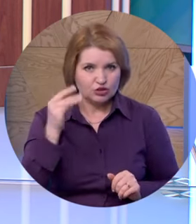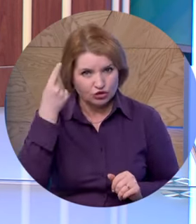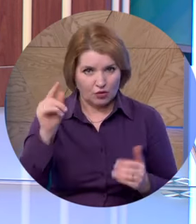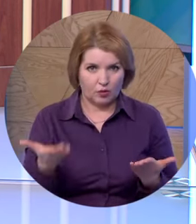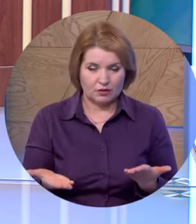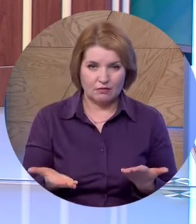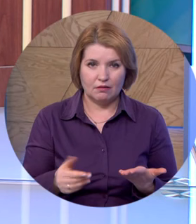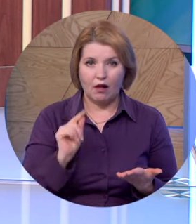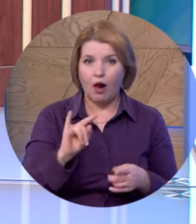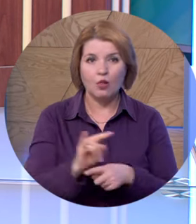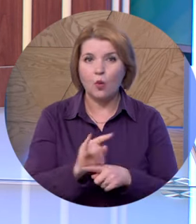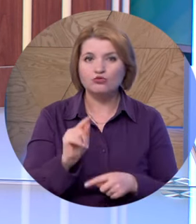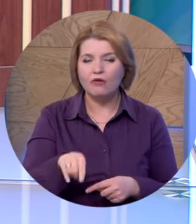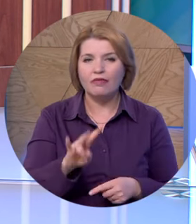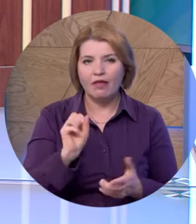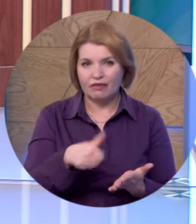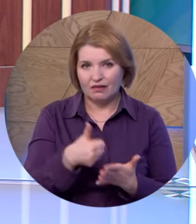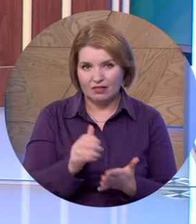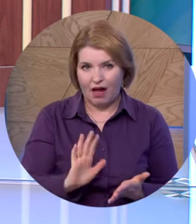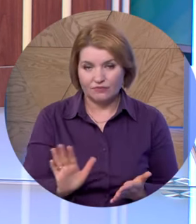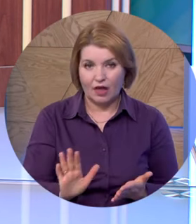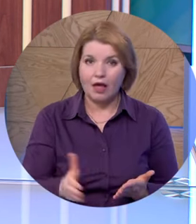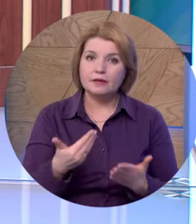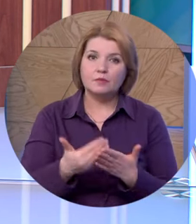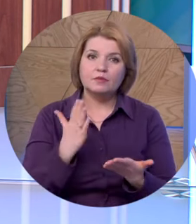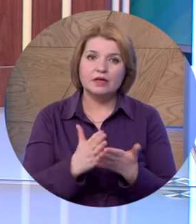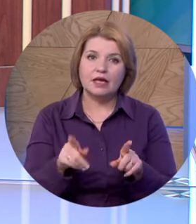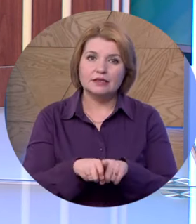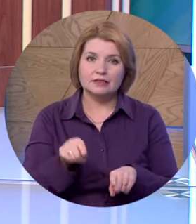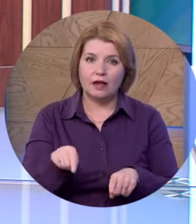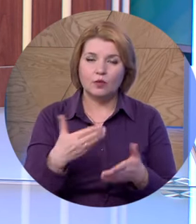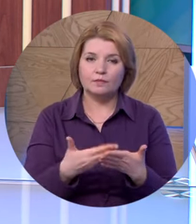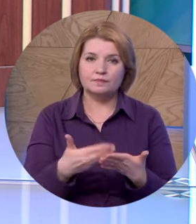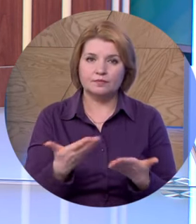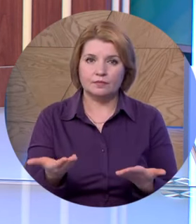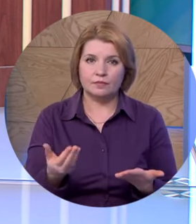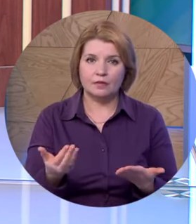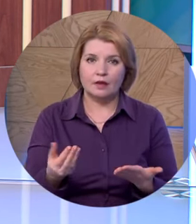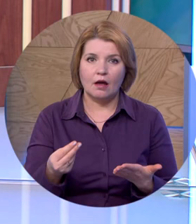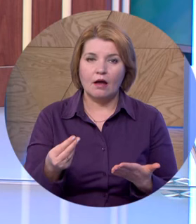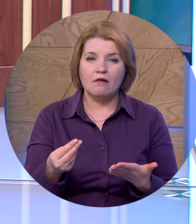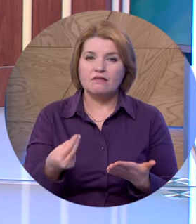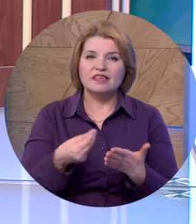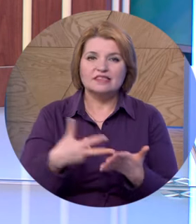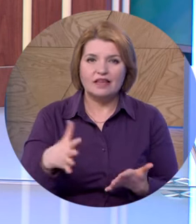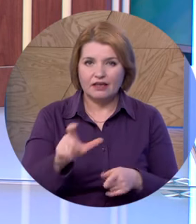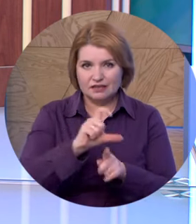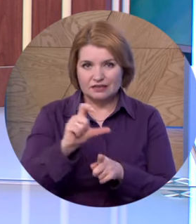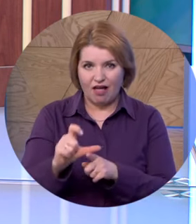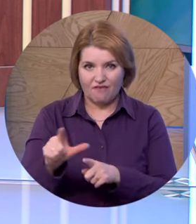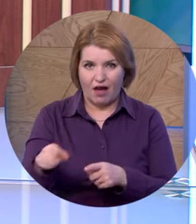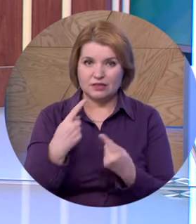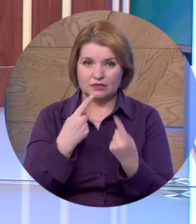и, пожалуй, даже не самый главный. Ага. Ну, например, есть такой инструмент, как обесценивание слов собеседника. Угу. Если мы выступаем